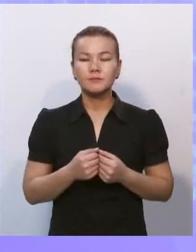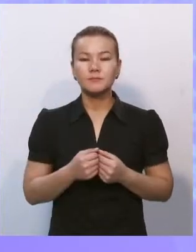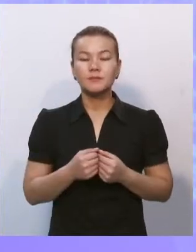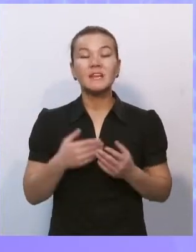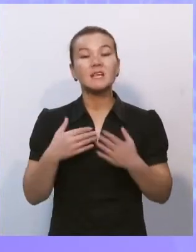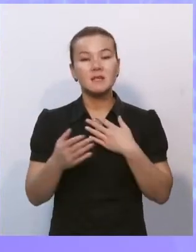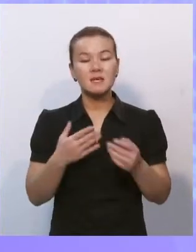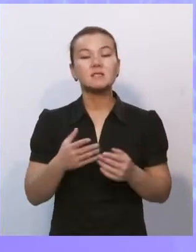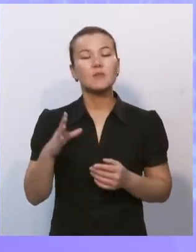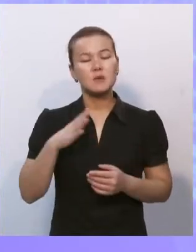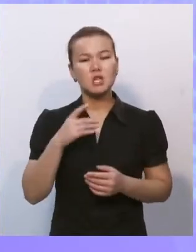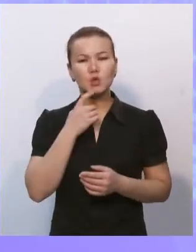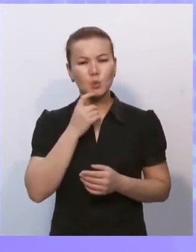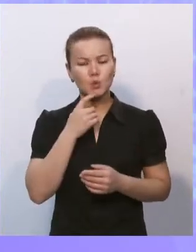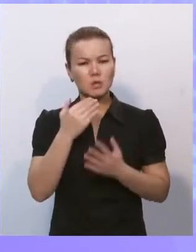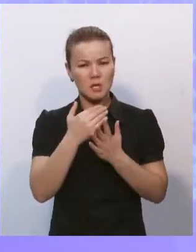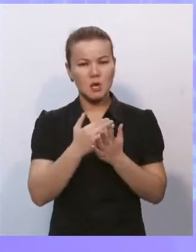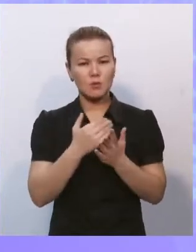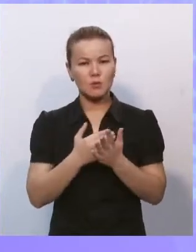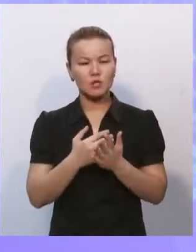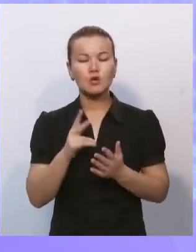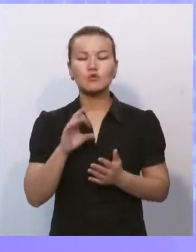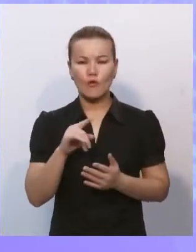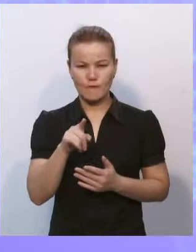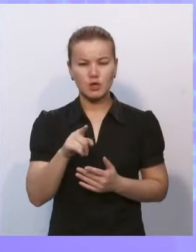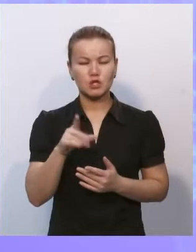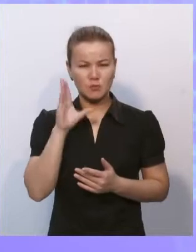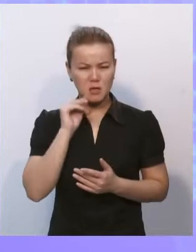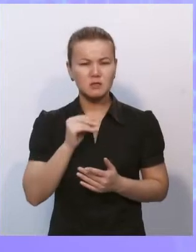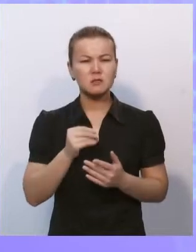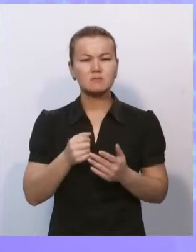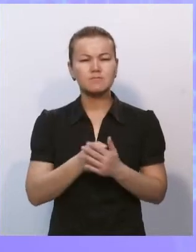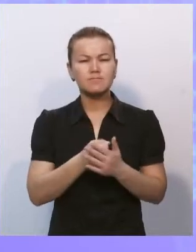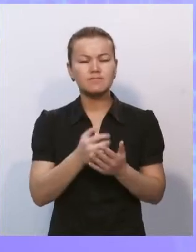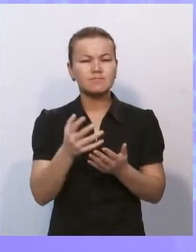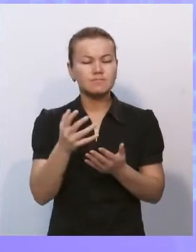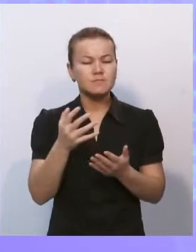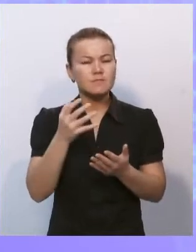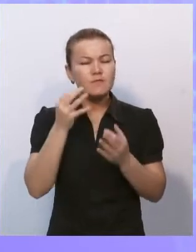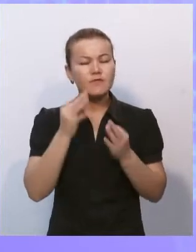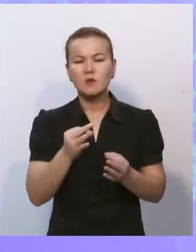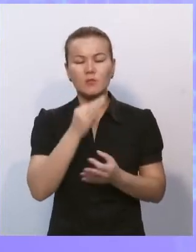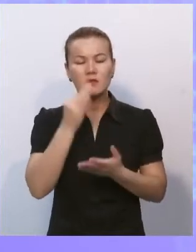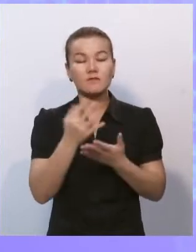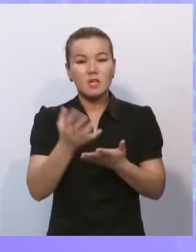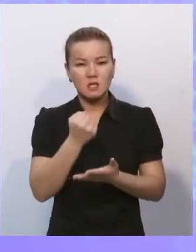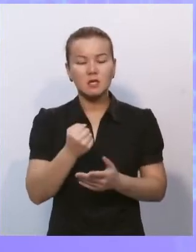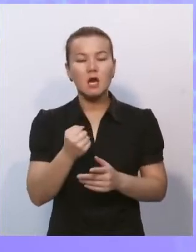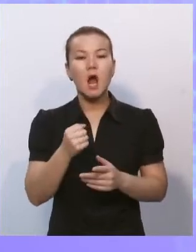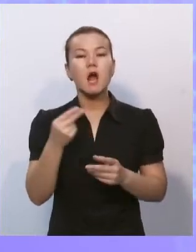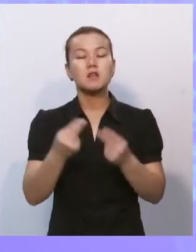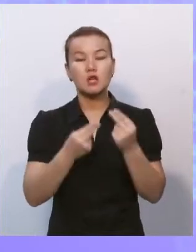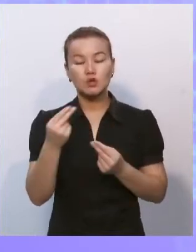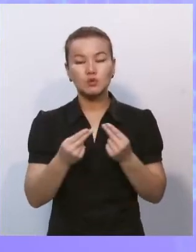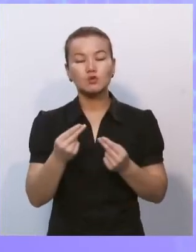если было трудно на уроке новые смогли прийти к верному ответу нарисуйте